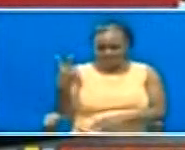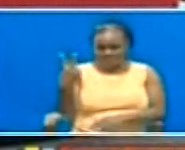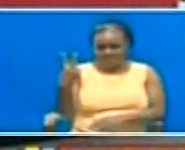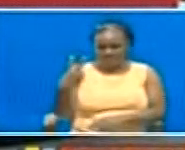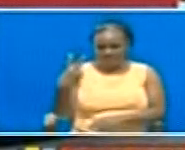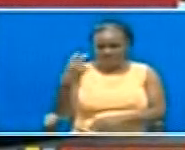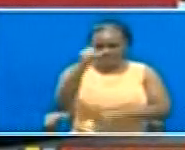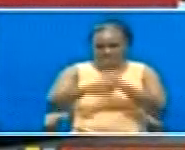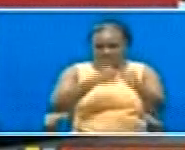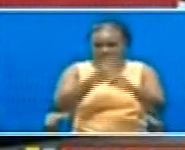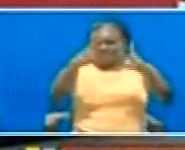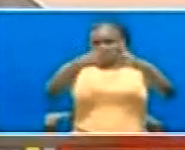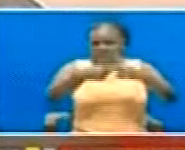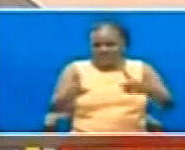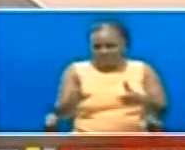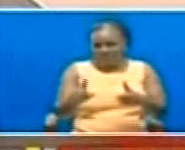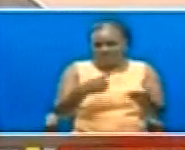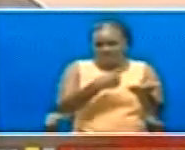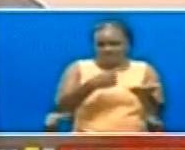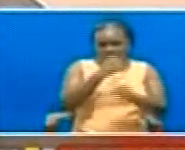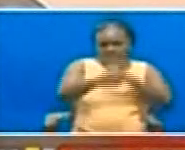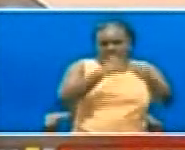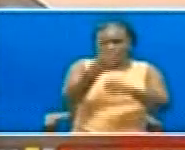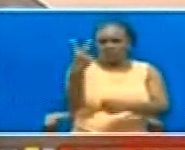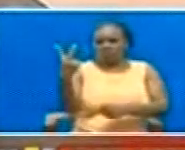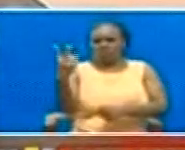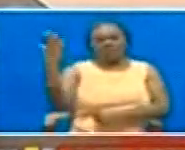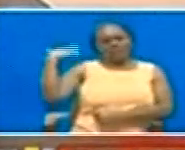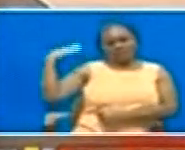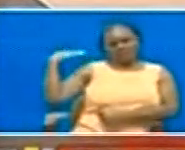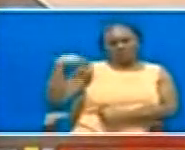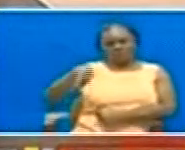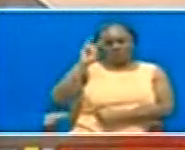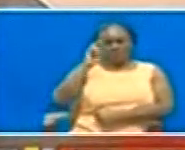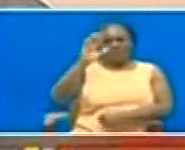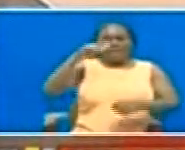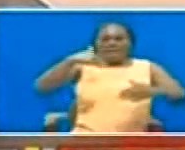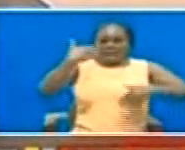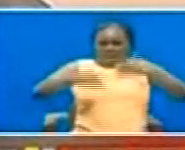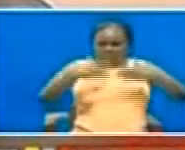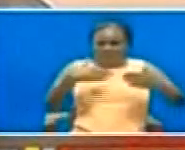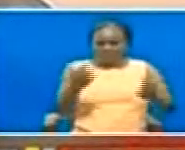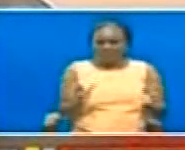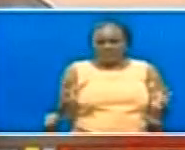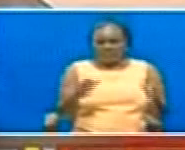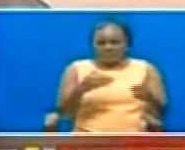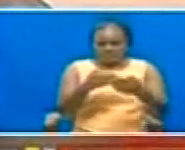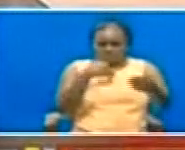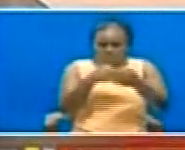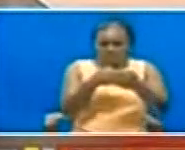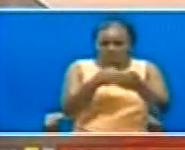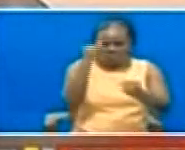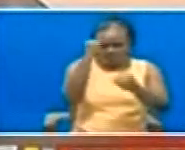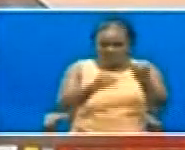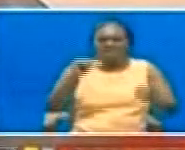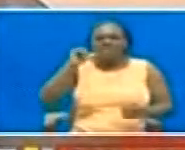season. We began just about 2 years ago. And as you can see, there's a lot of excitement building up to the finals. We saw two